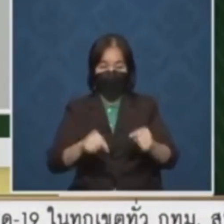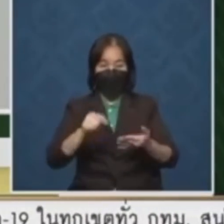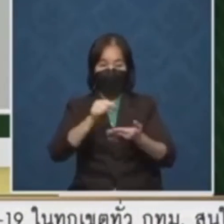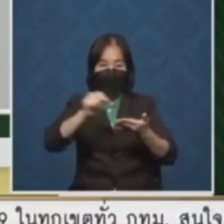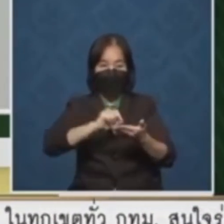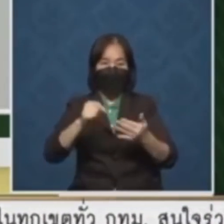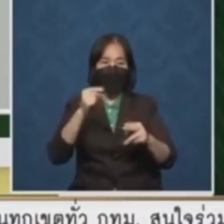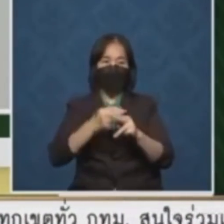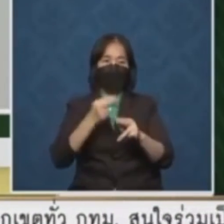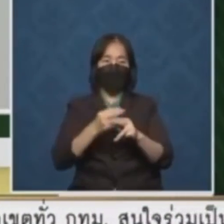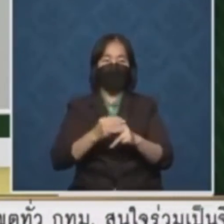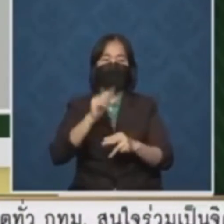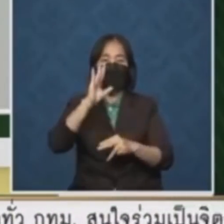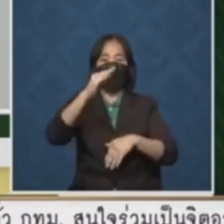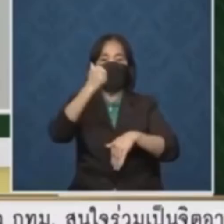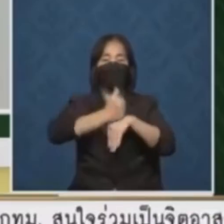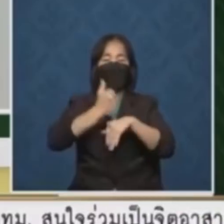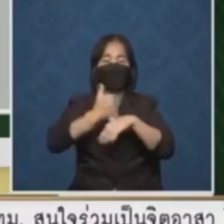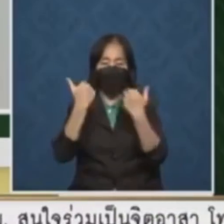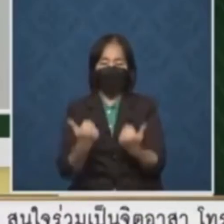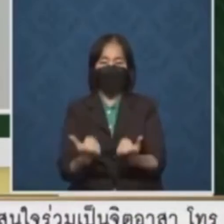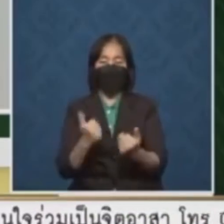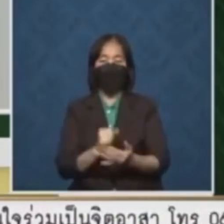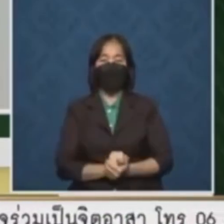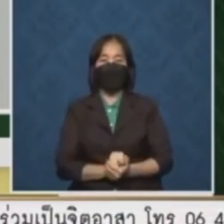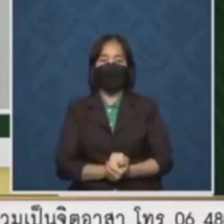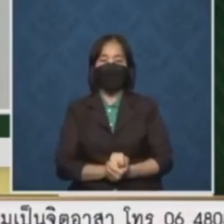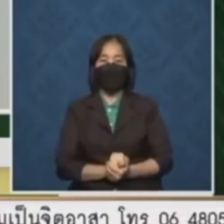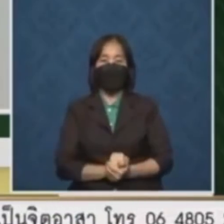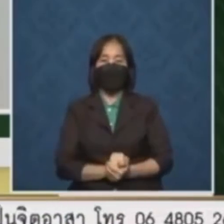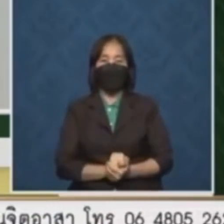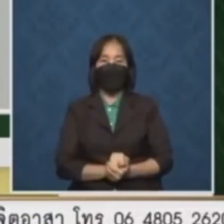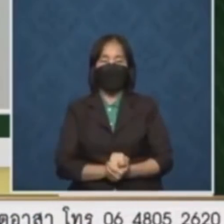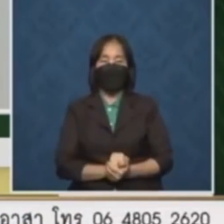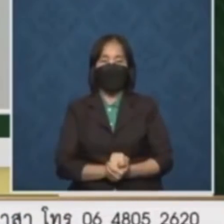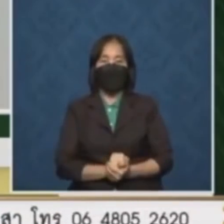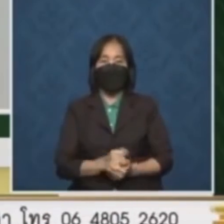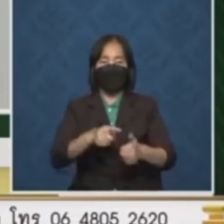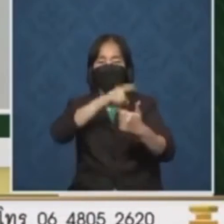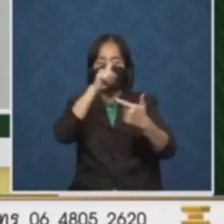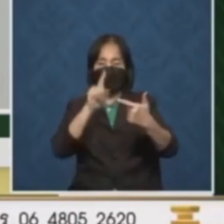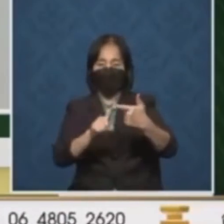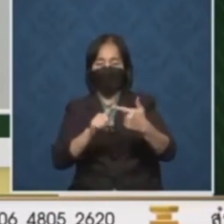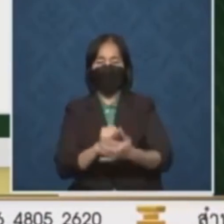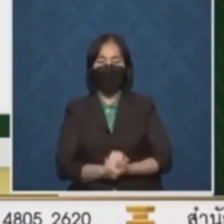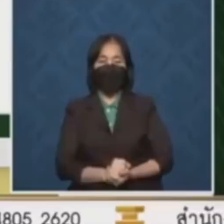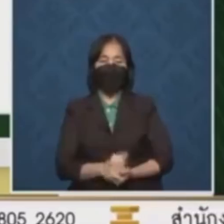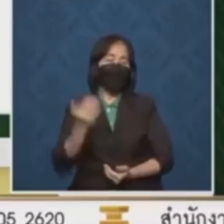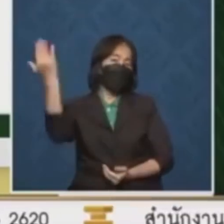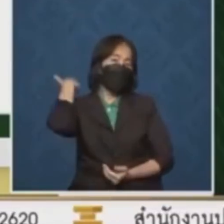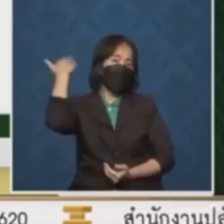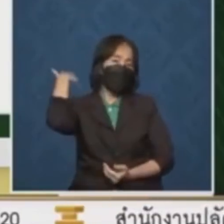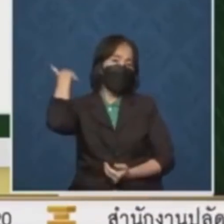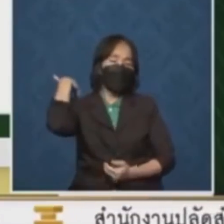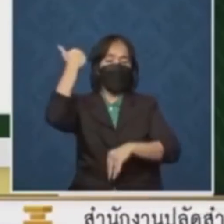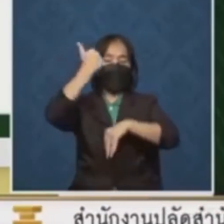เป็นชื่อของแม่ทัพภาคที่2ท่านปัจจุบันนะครับแล้วก็อีกต่อไปก็คืออดีตผู้อำนวยการกองยุทธ